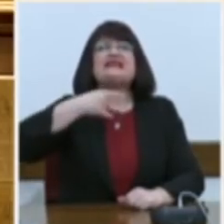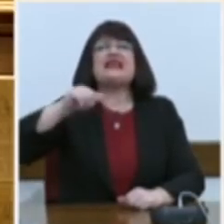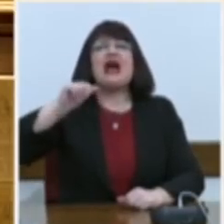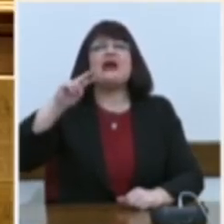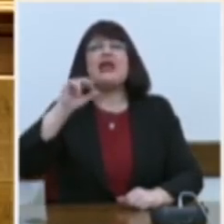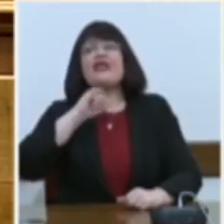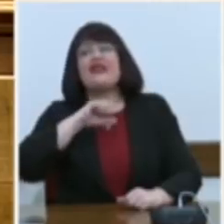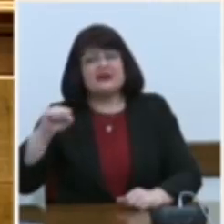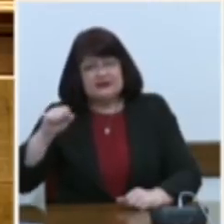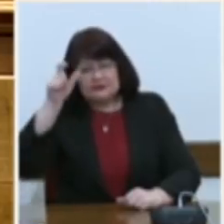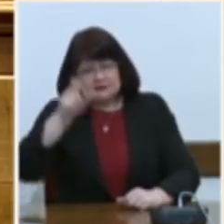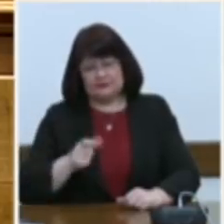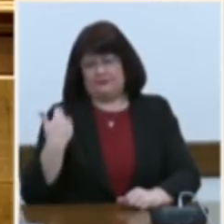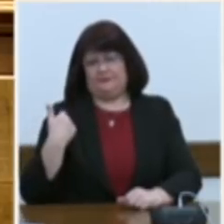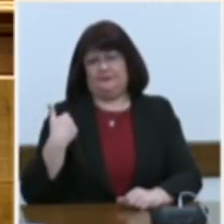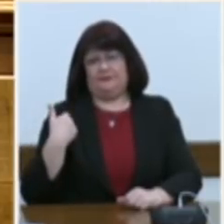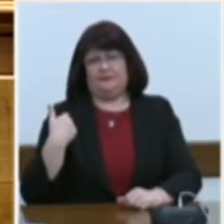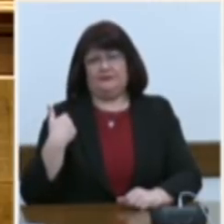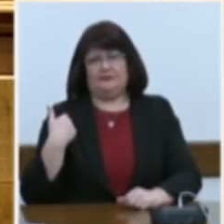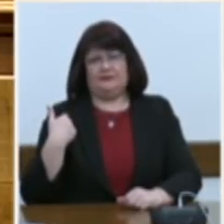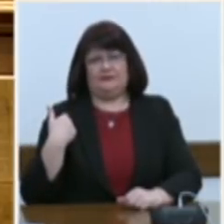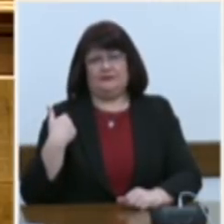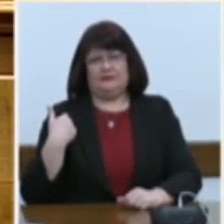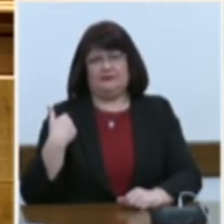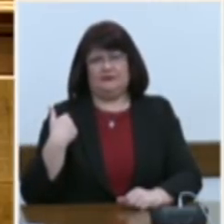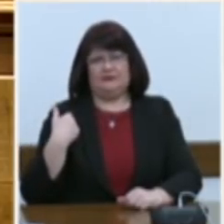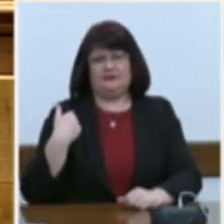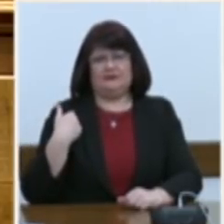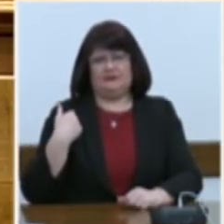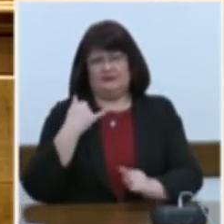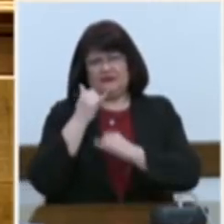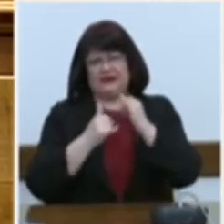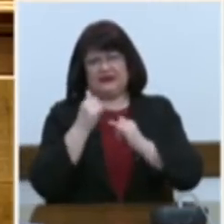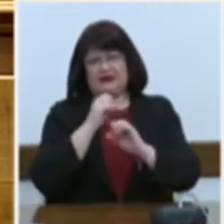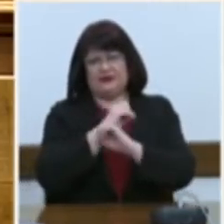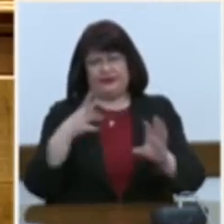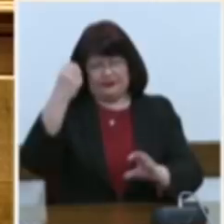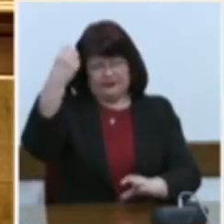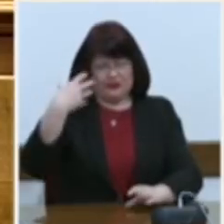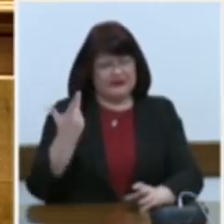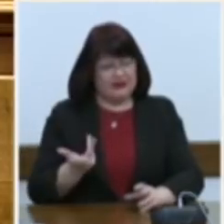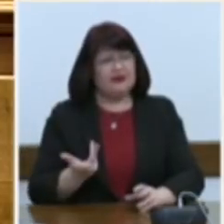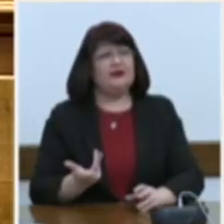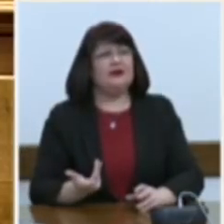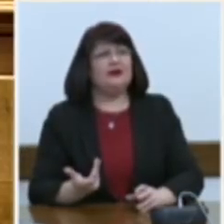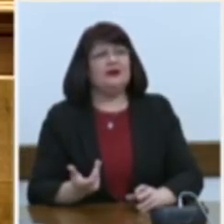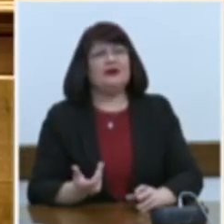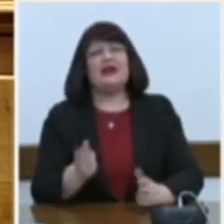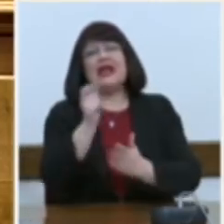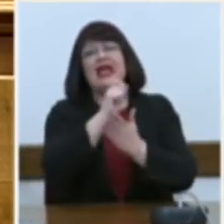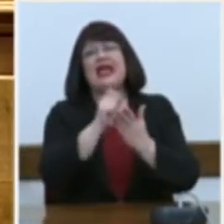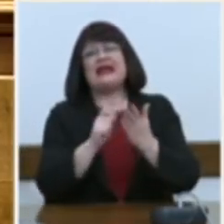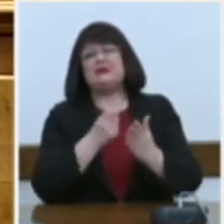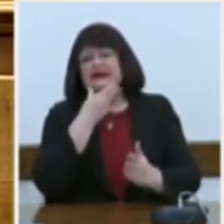πριν λίγες μέρες το έκανε αυτό, μια ανάρτηση βγαλμένη από το